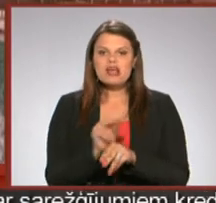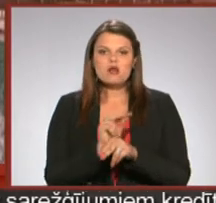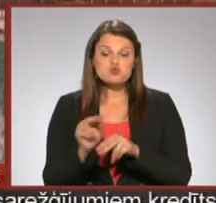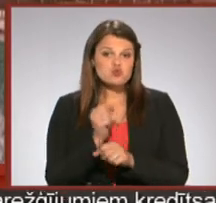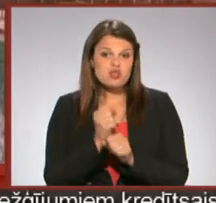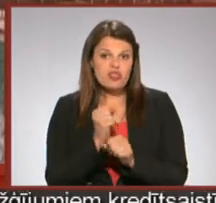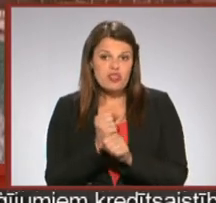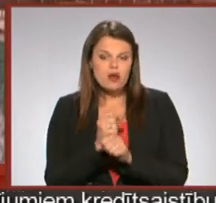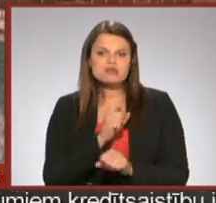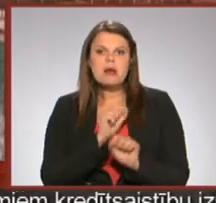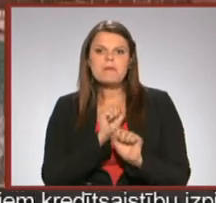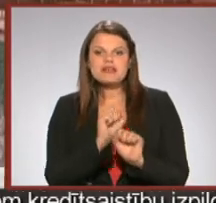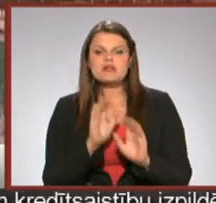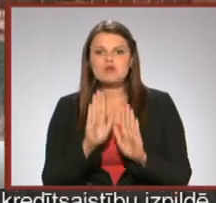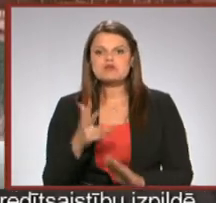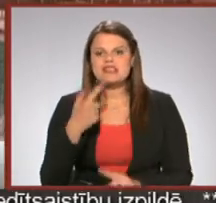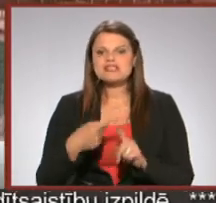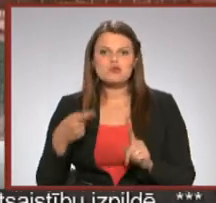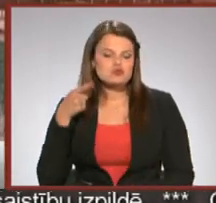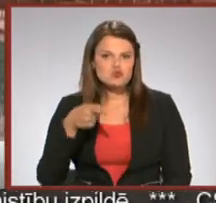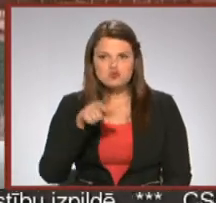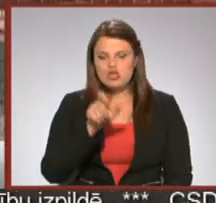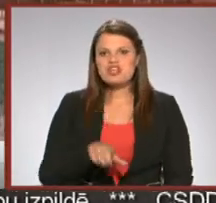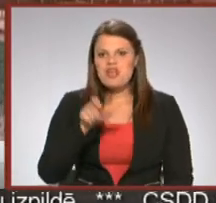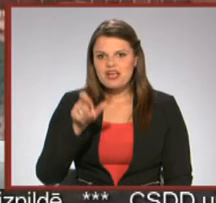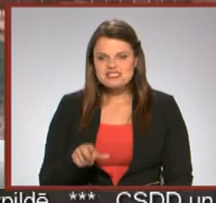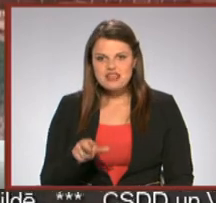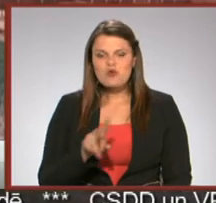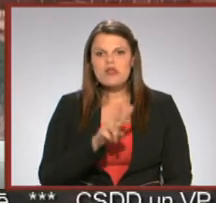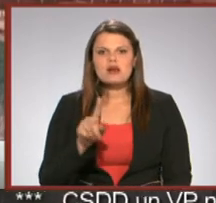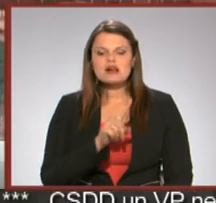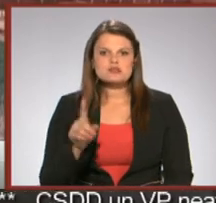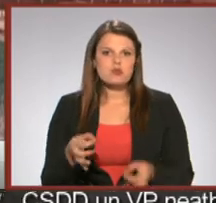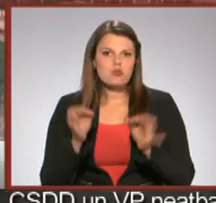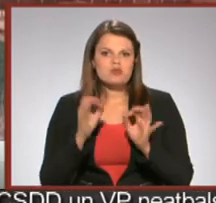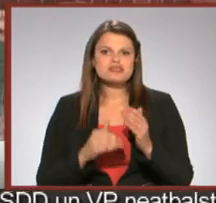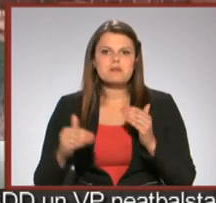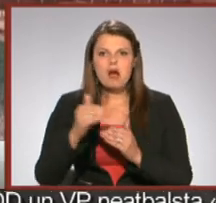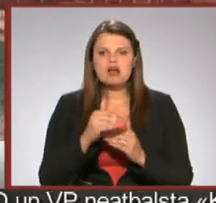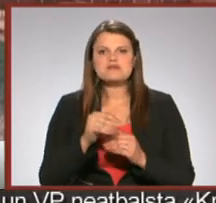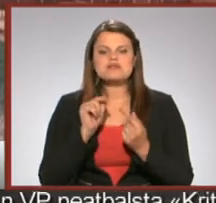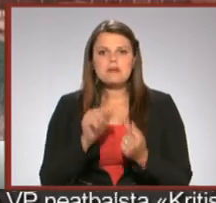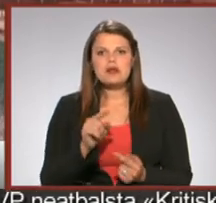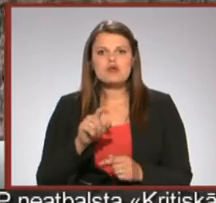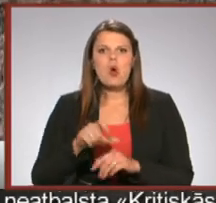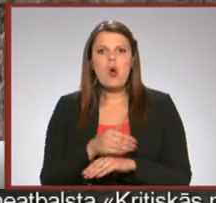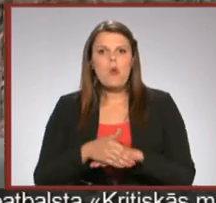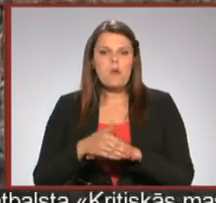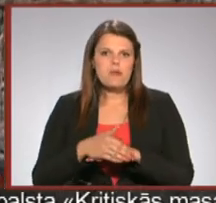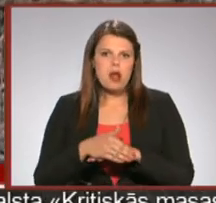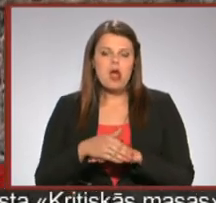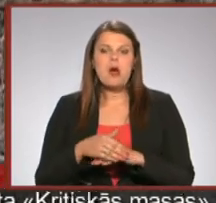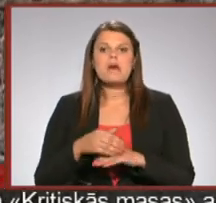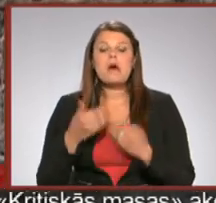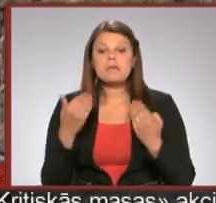rekonstrukcijas darbus, pasargāt tiks 3,5 tūkstoši iedzīvotāji, kas ir būtisks pārsvars, protams, pret Upmalām.